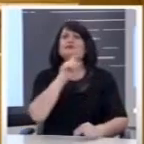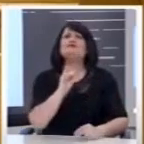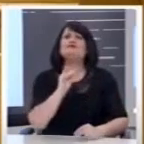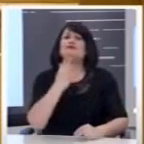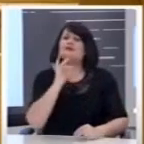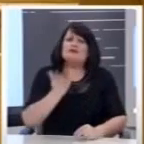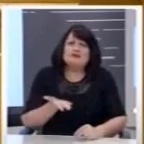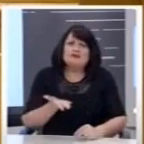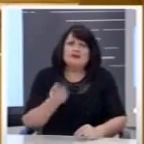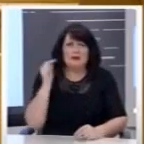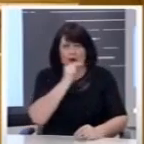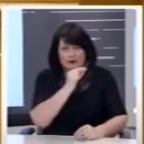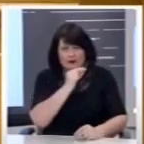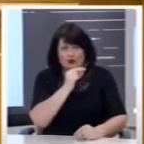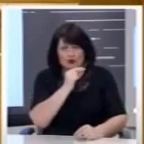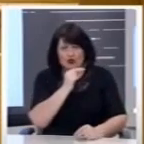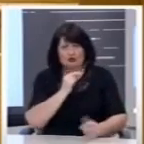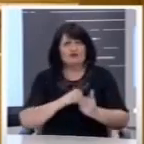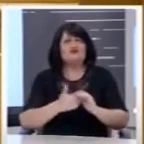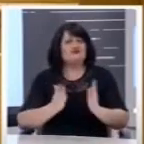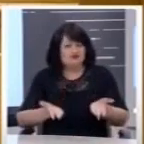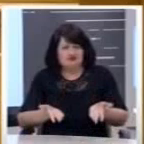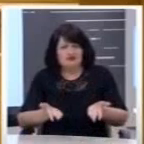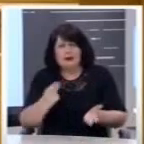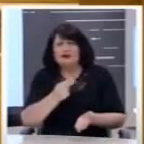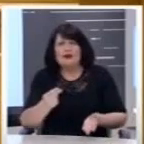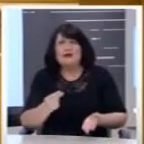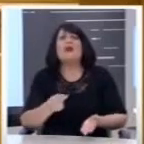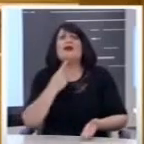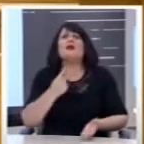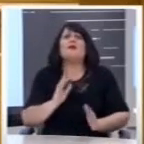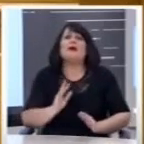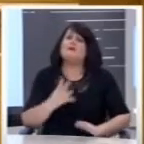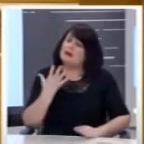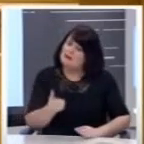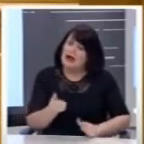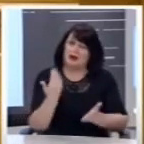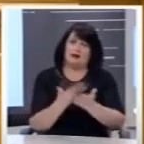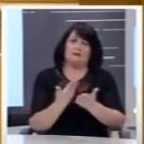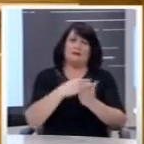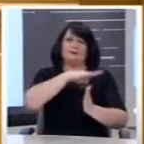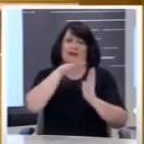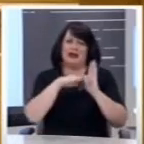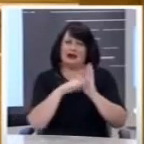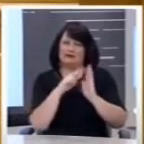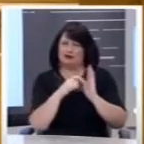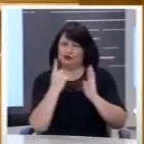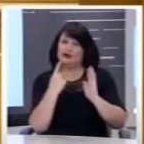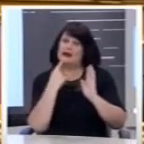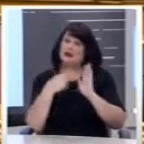λόγο ο Πρωθυπουργός δεν ασχολήθηκε με αυτό το ζήτημα. Υπάρχει γραπτό, είναι παράγραφος